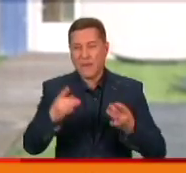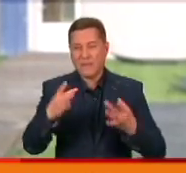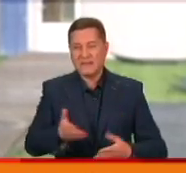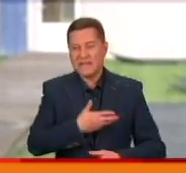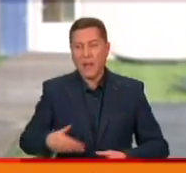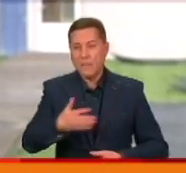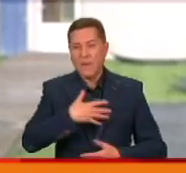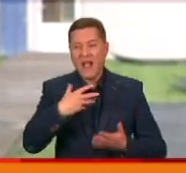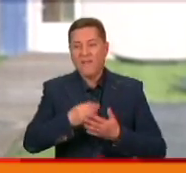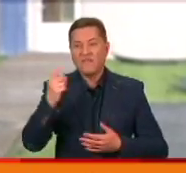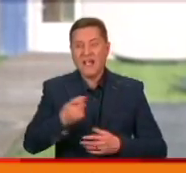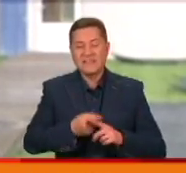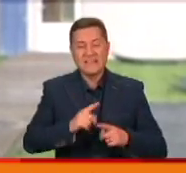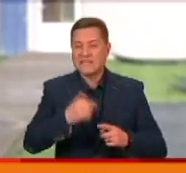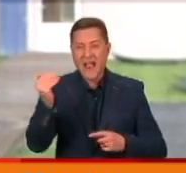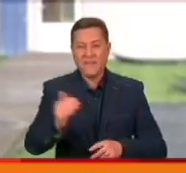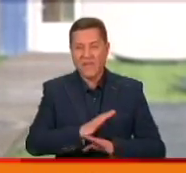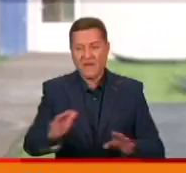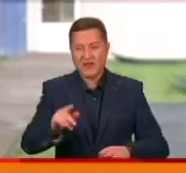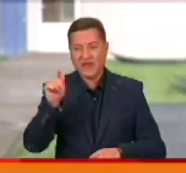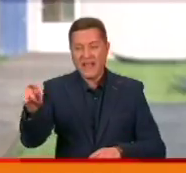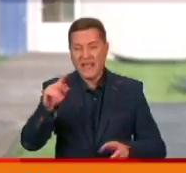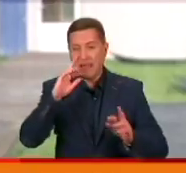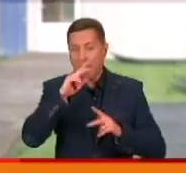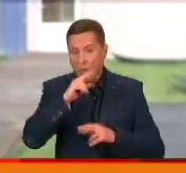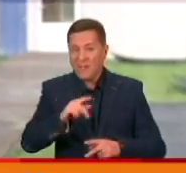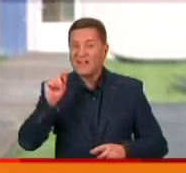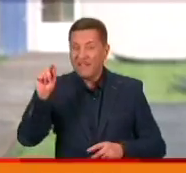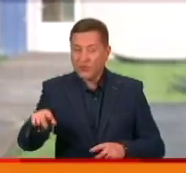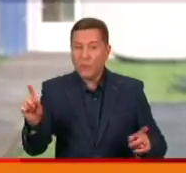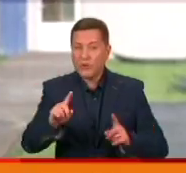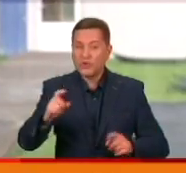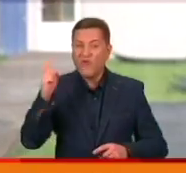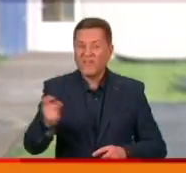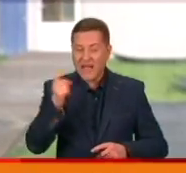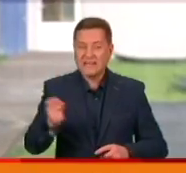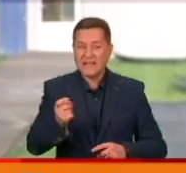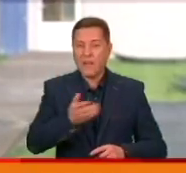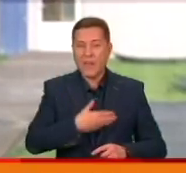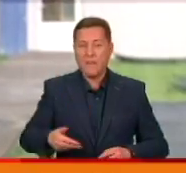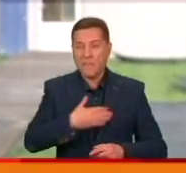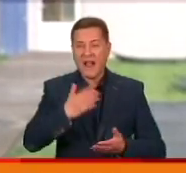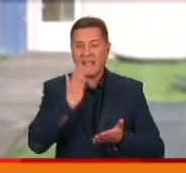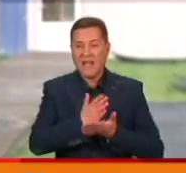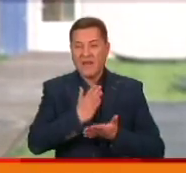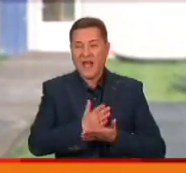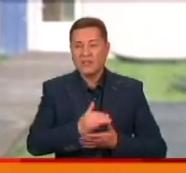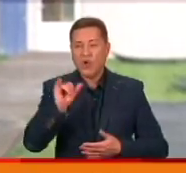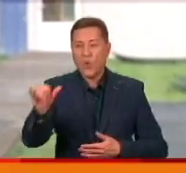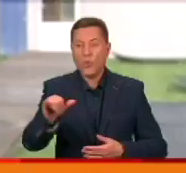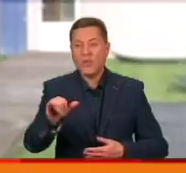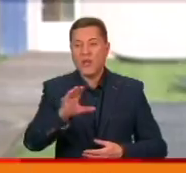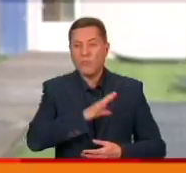власники, це не ваше майно. Ну, їхня помилка була в тому, що власниками все-таки являємося ми. У них був якийсь